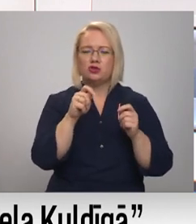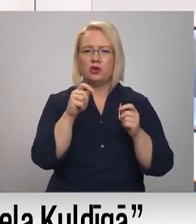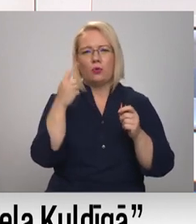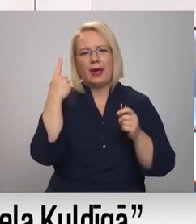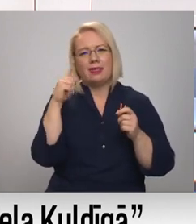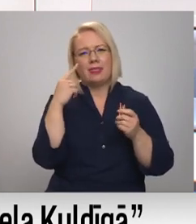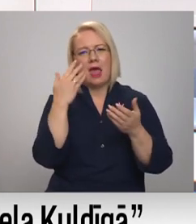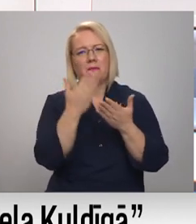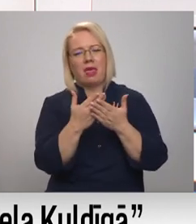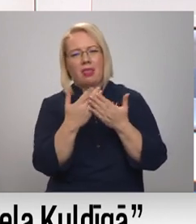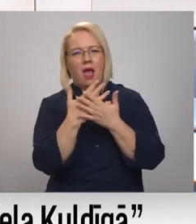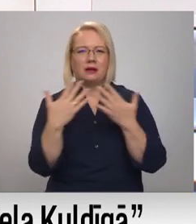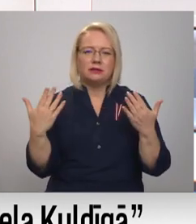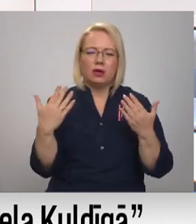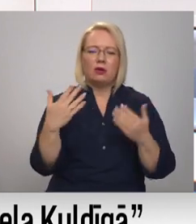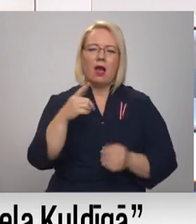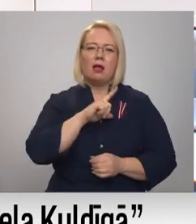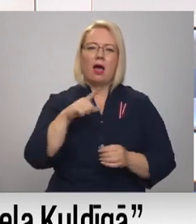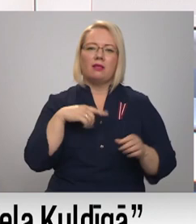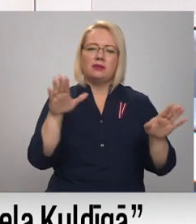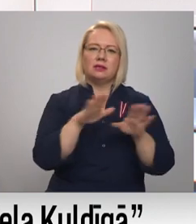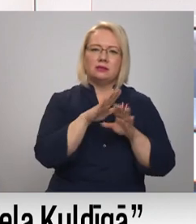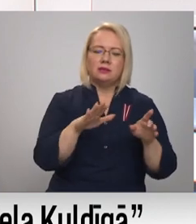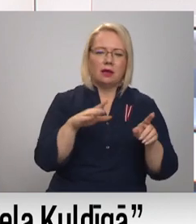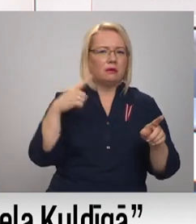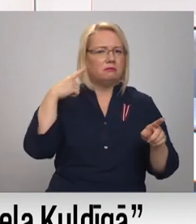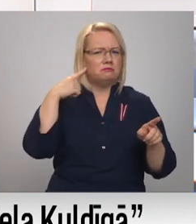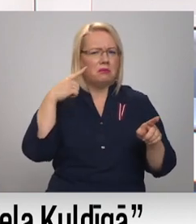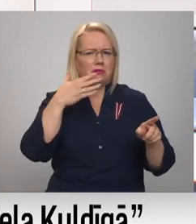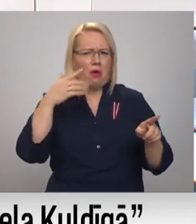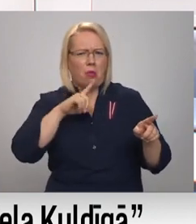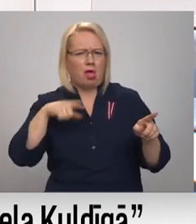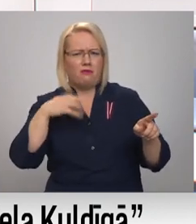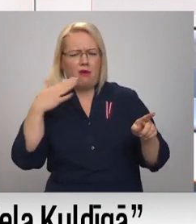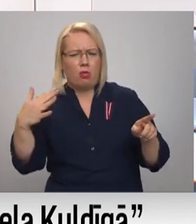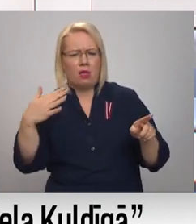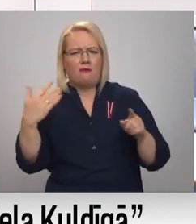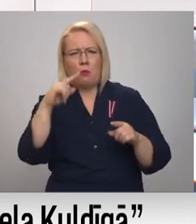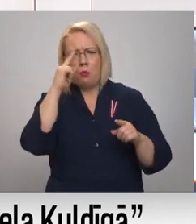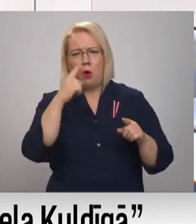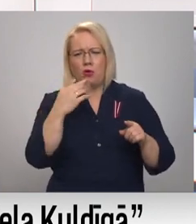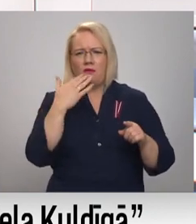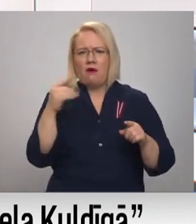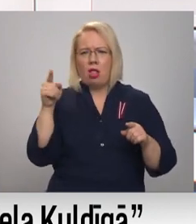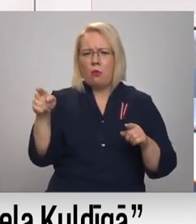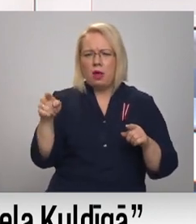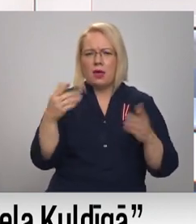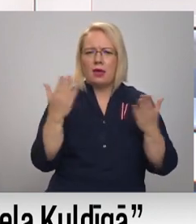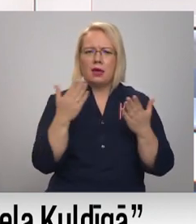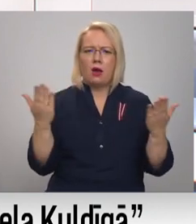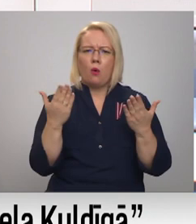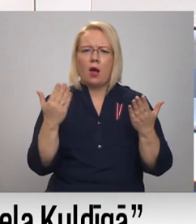Mēs te aizkadrā runājam, ka īstenībā arī, kad latviski dziedi izklausās, ka tas jau vairs nav latviski, bet varbūt ka pat portugāļu valodā. Ir kaut kāds tāds